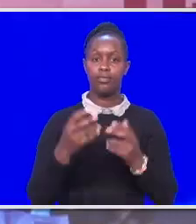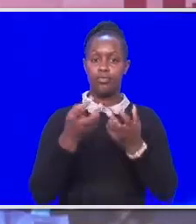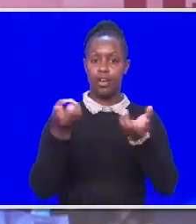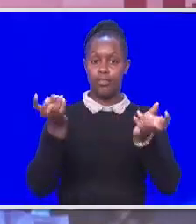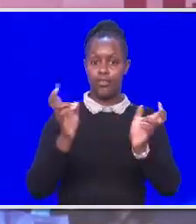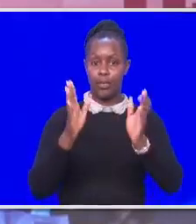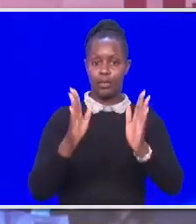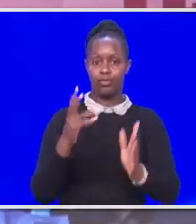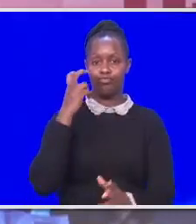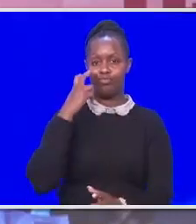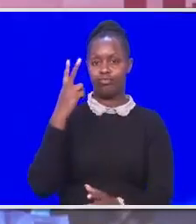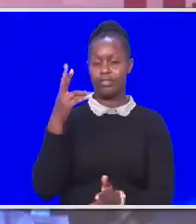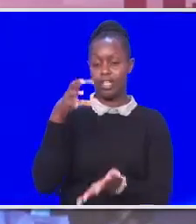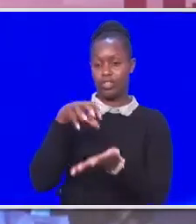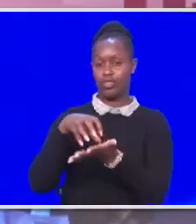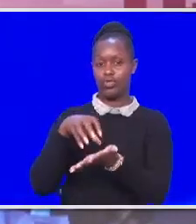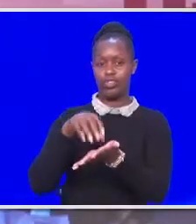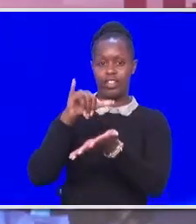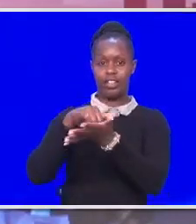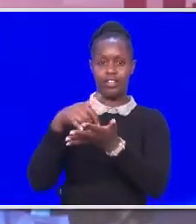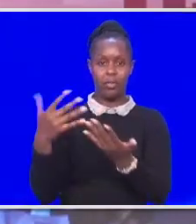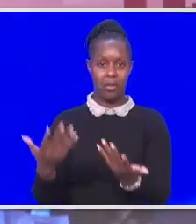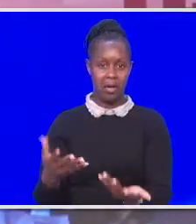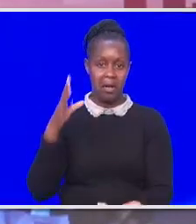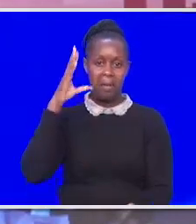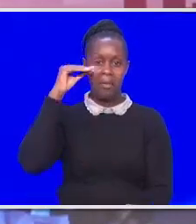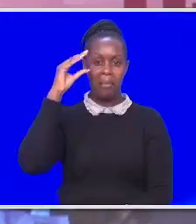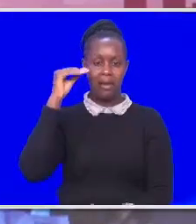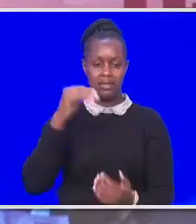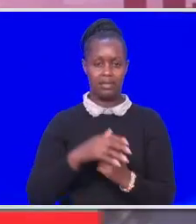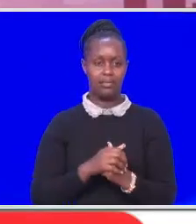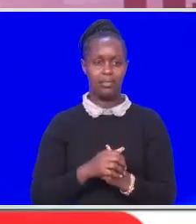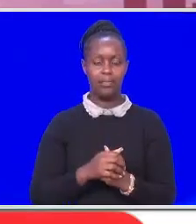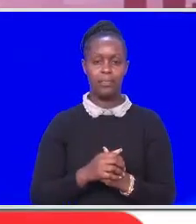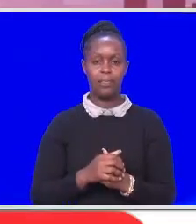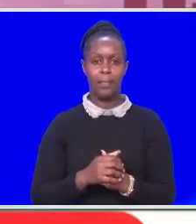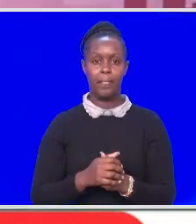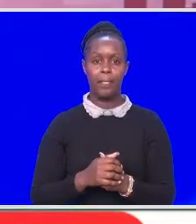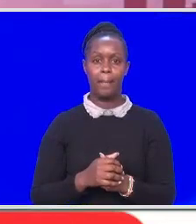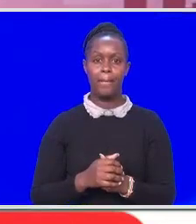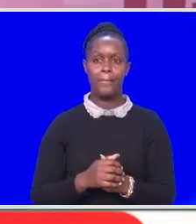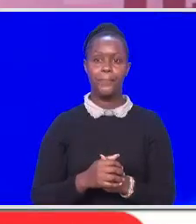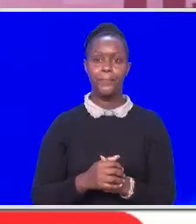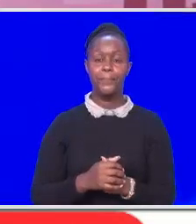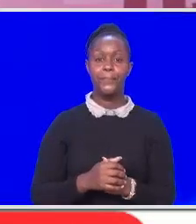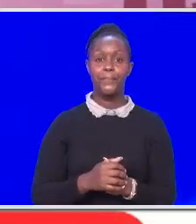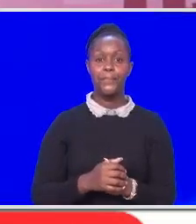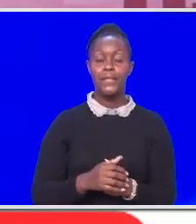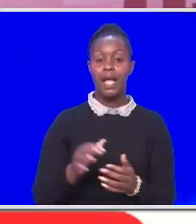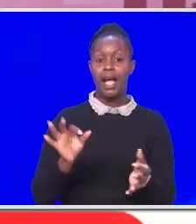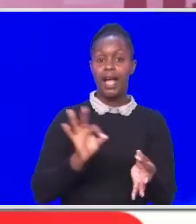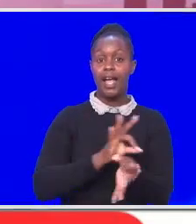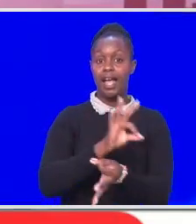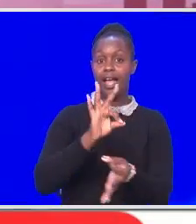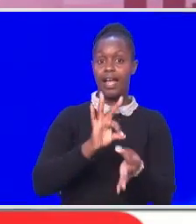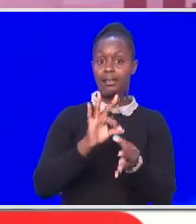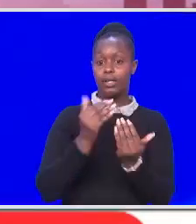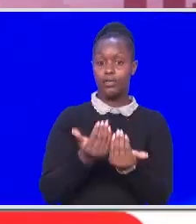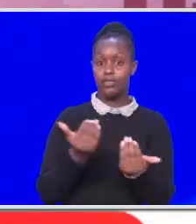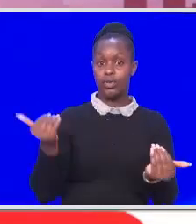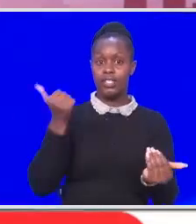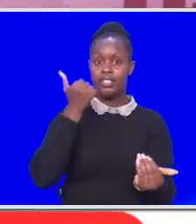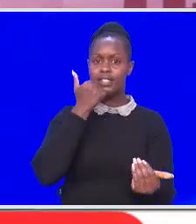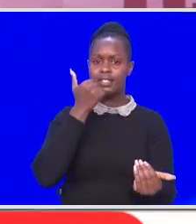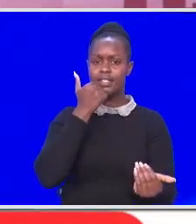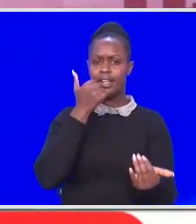Hali ilivyo kwa sasa maeneo ya pwani. Kwingineko ni kwamba muungano wa wataalamu wa magonjwa ya watoto wameelezea kugadhabishwa